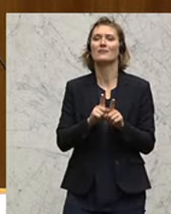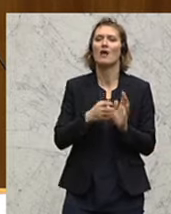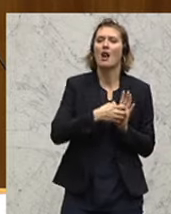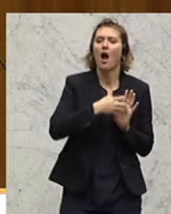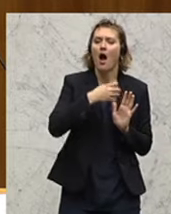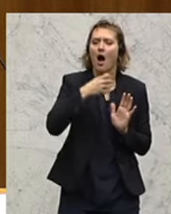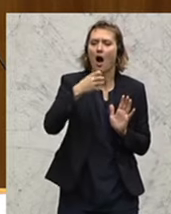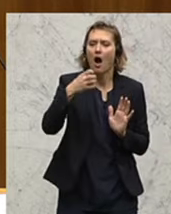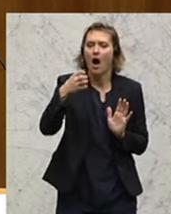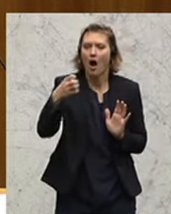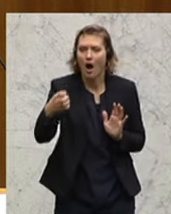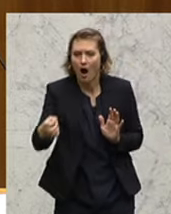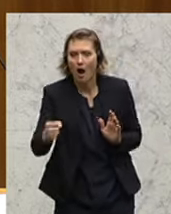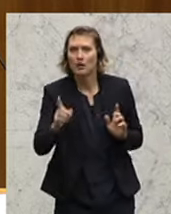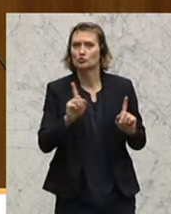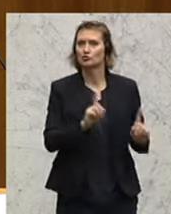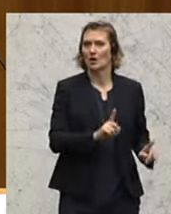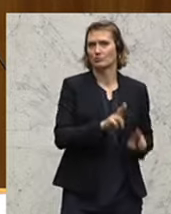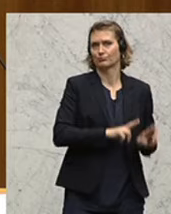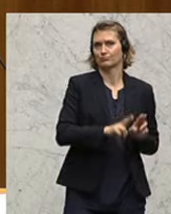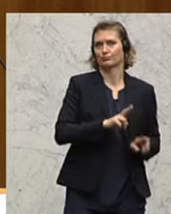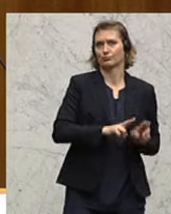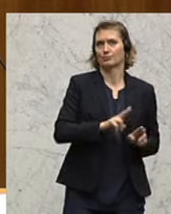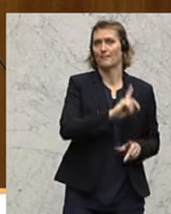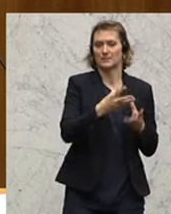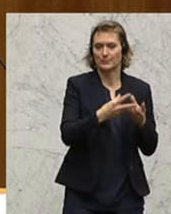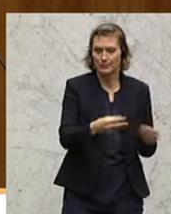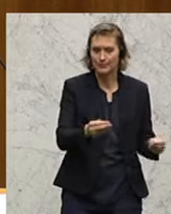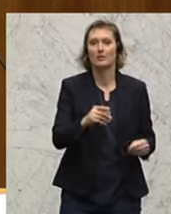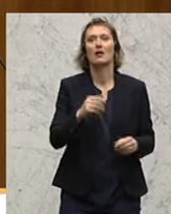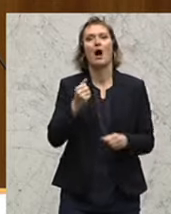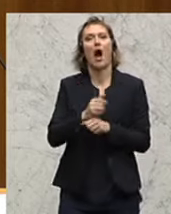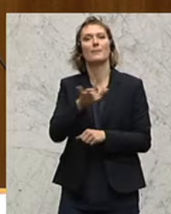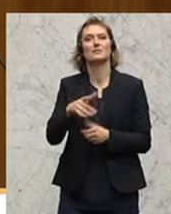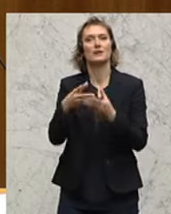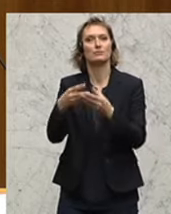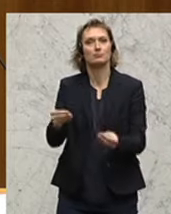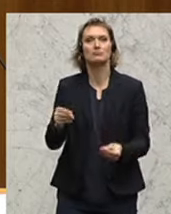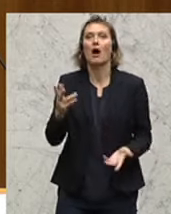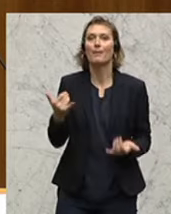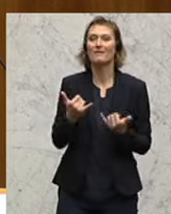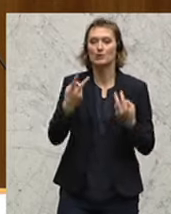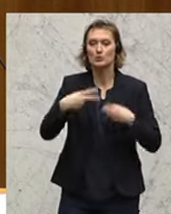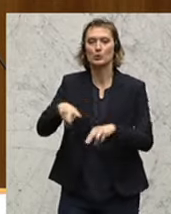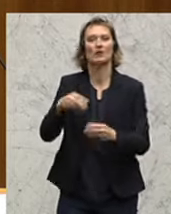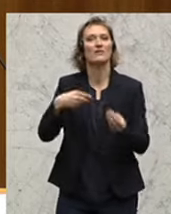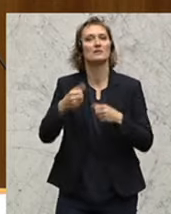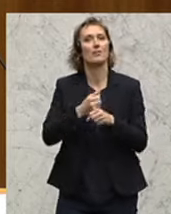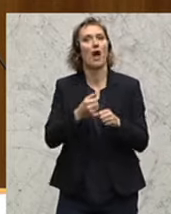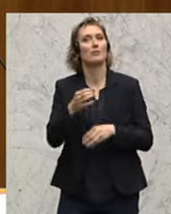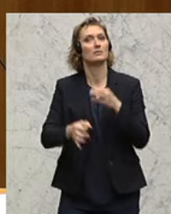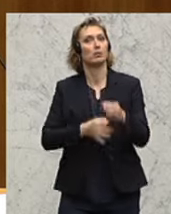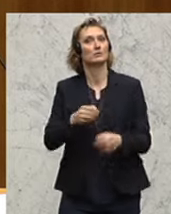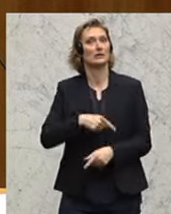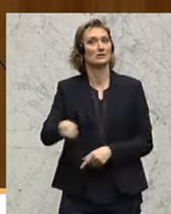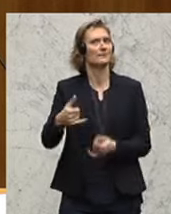man wochenlang vom Arbeitsplatz weg ist und da brauchen wir eine Möglichkeit, wie so jemand flexibel wieder in den Arbeitsprozess